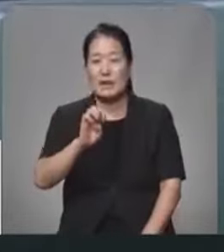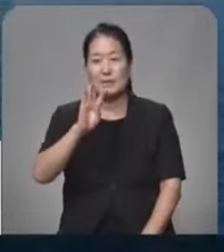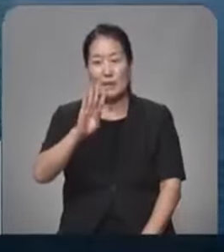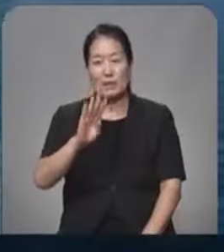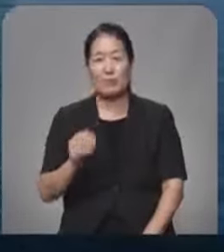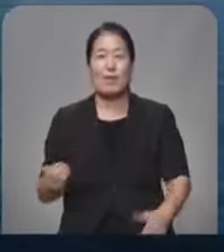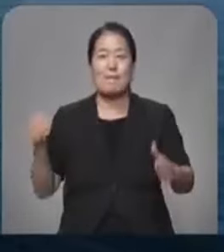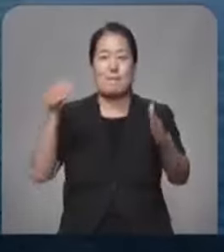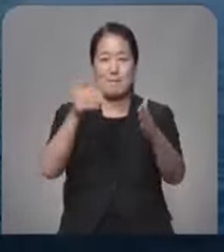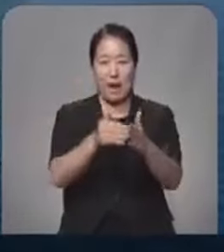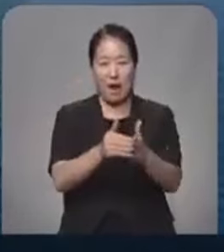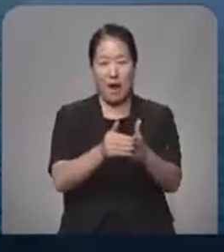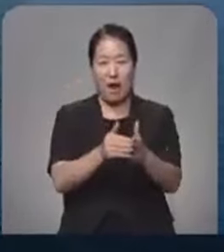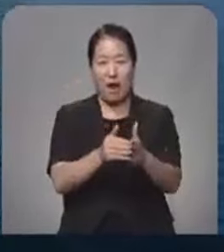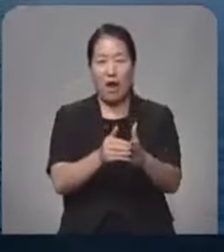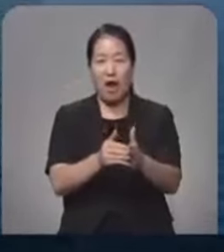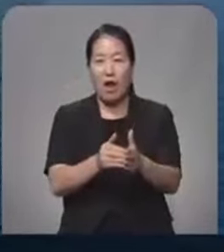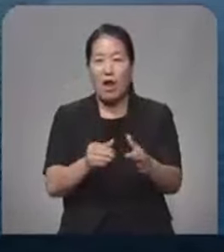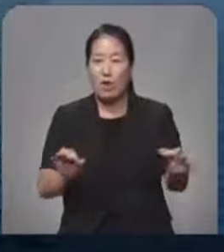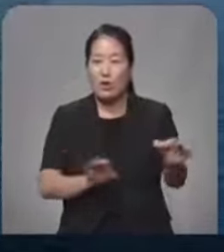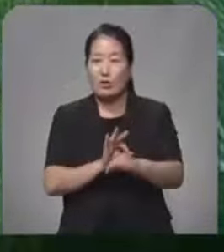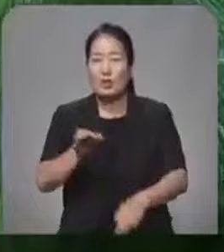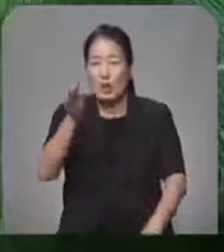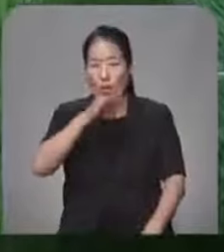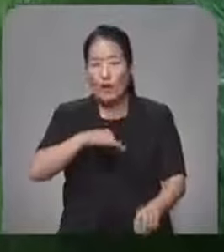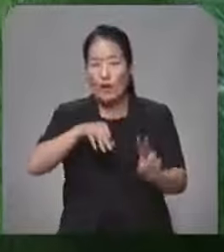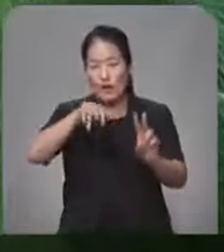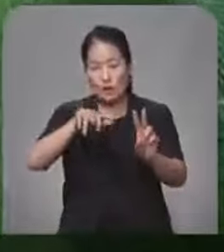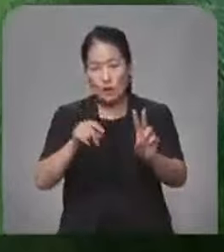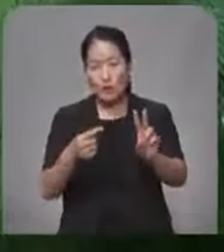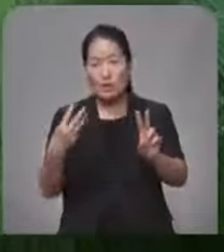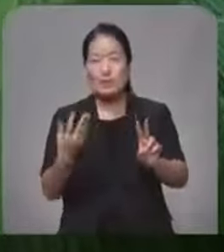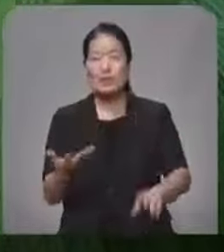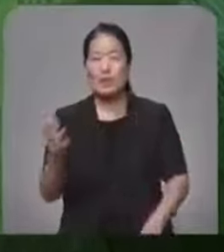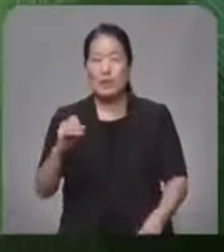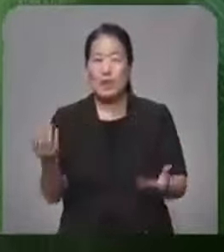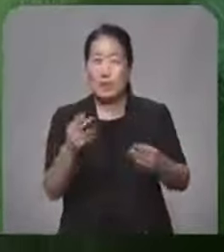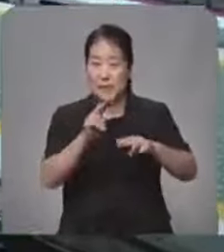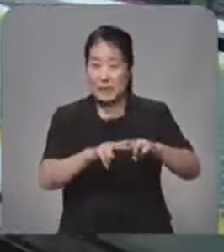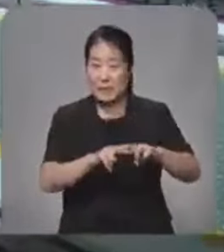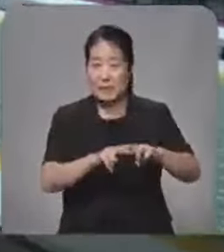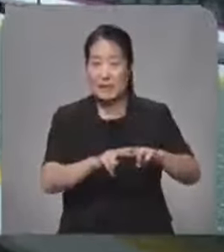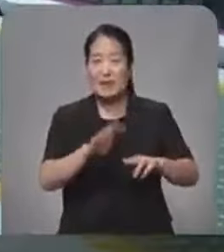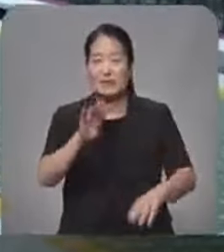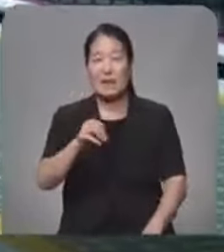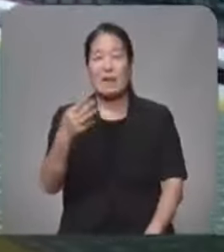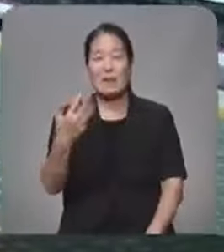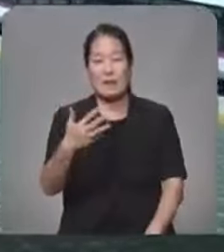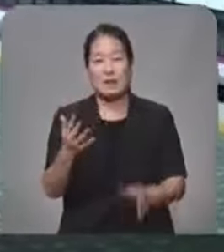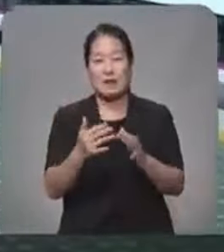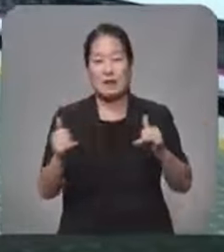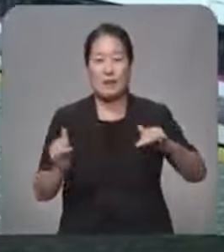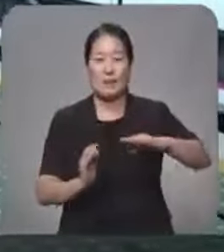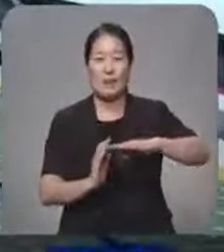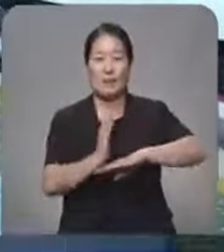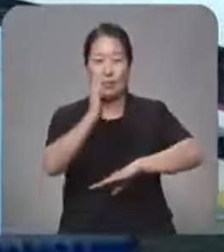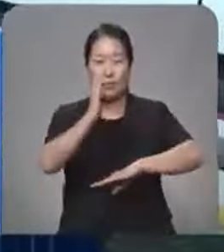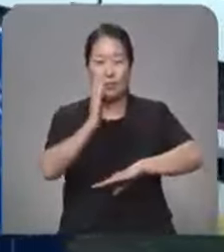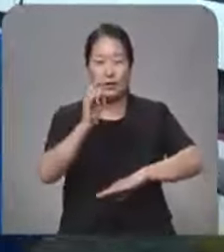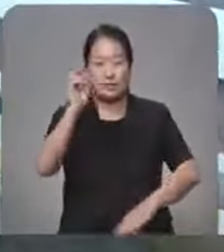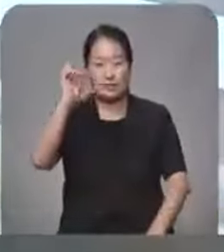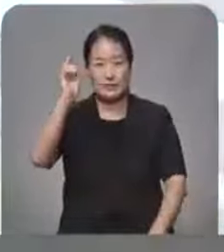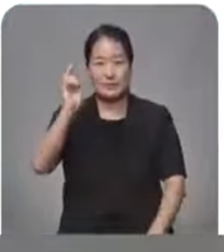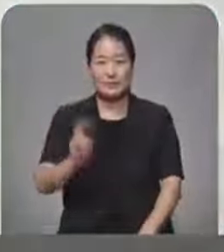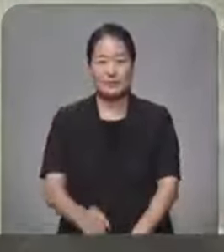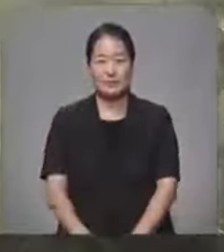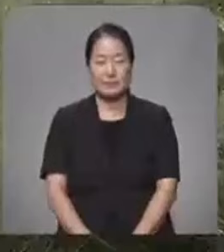있습니다. 생산 유발 효과는 2조 3천억 원, 일자리 창출 효과는 4만 8천 명이 넘을 것이라는 게 강원도의